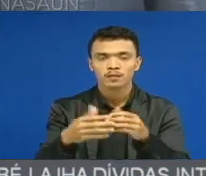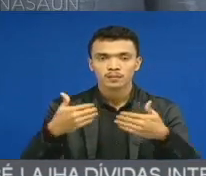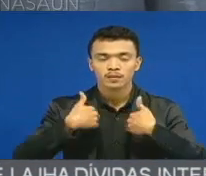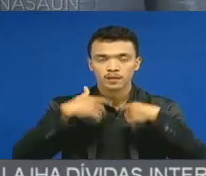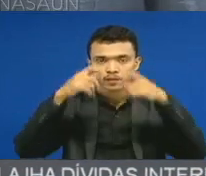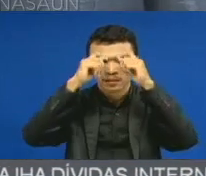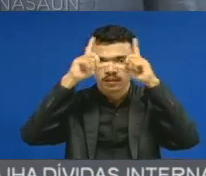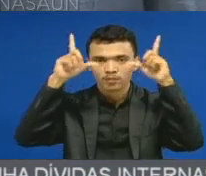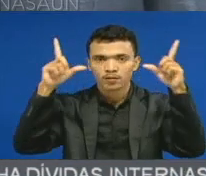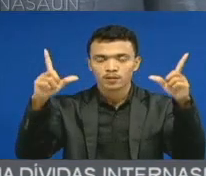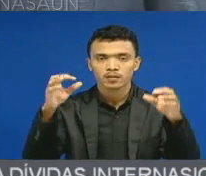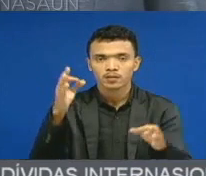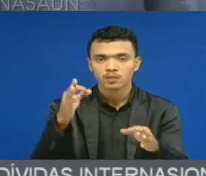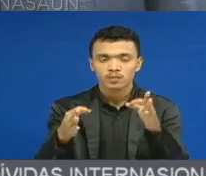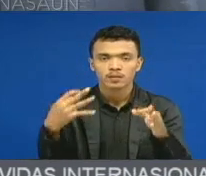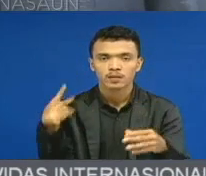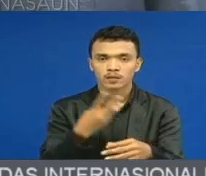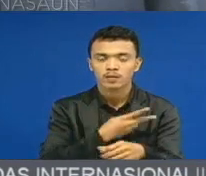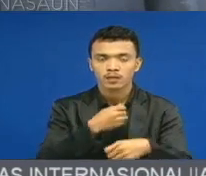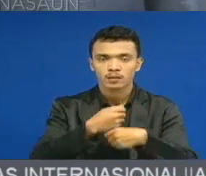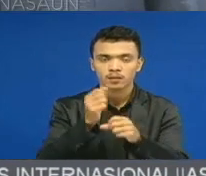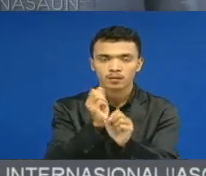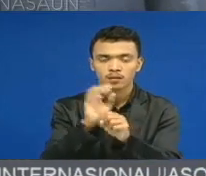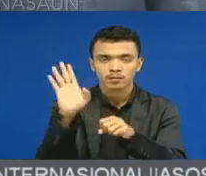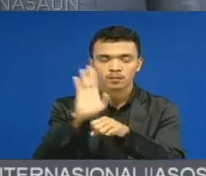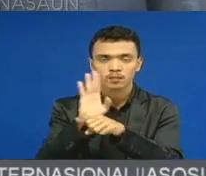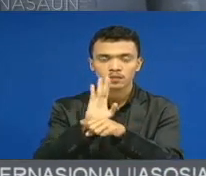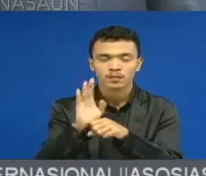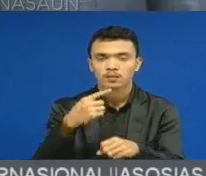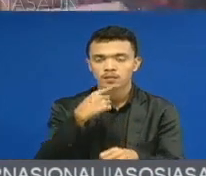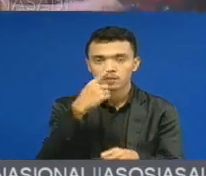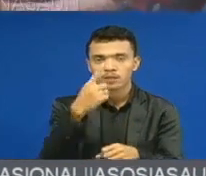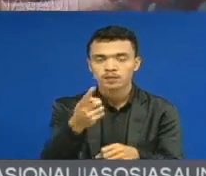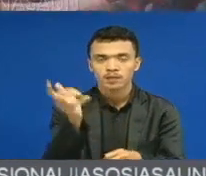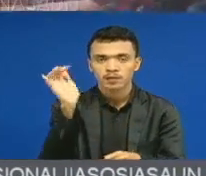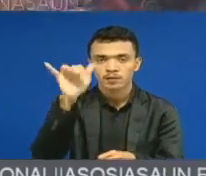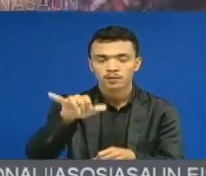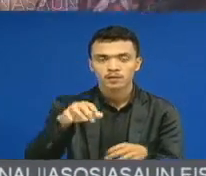Leste untuk kita melakukan investasi yudian itu terlihat